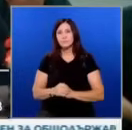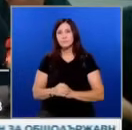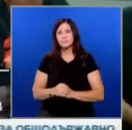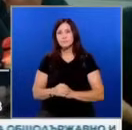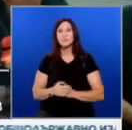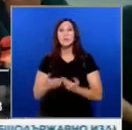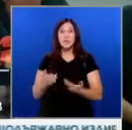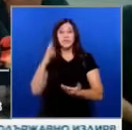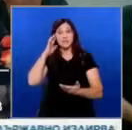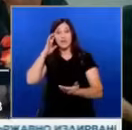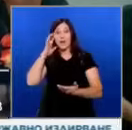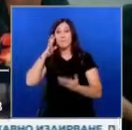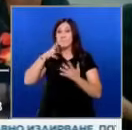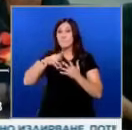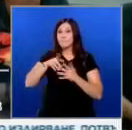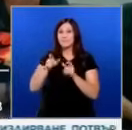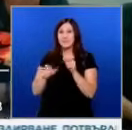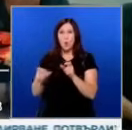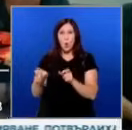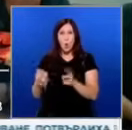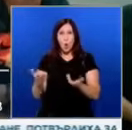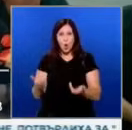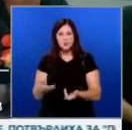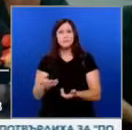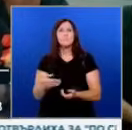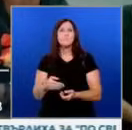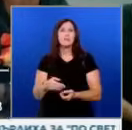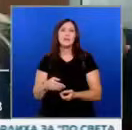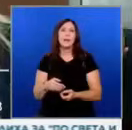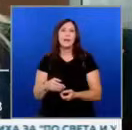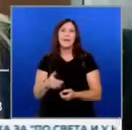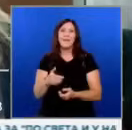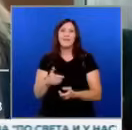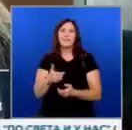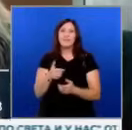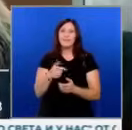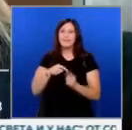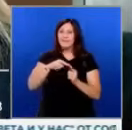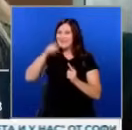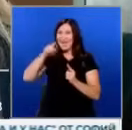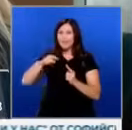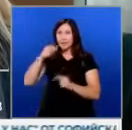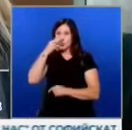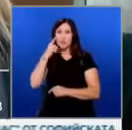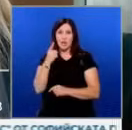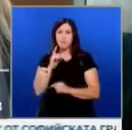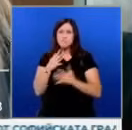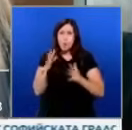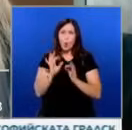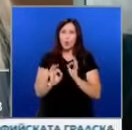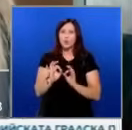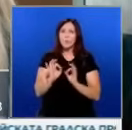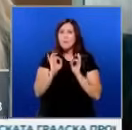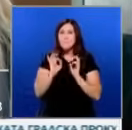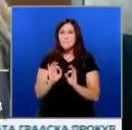така наречените психолози при детектор на лъжата. В един много удобен момент